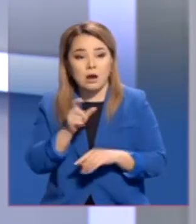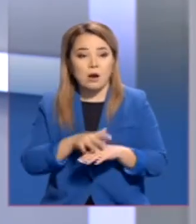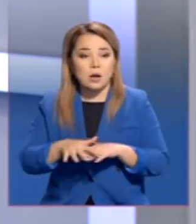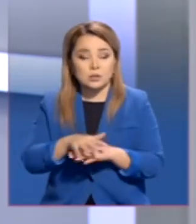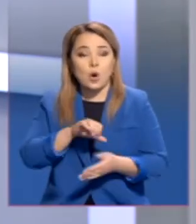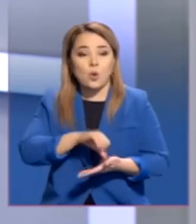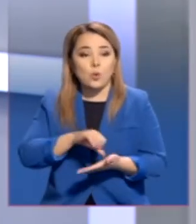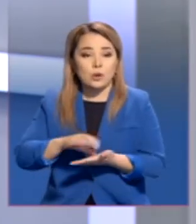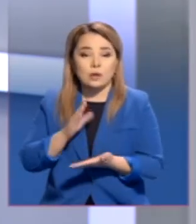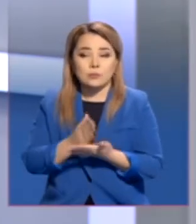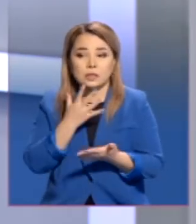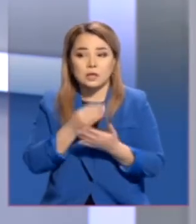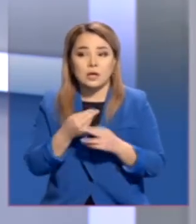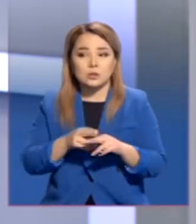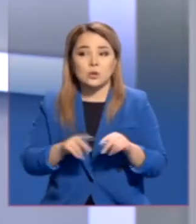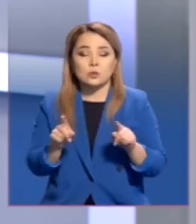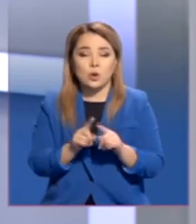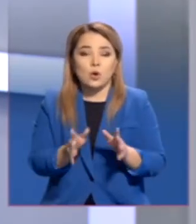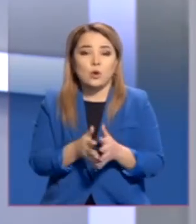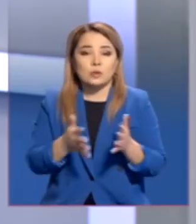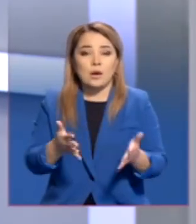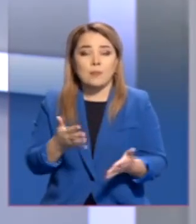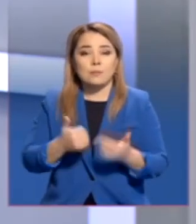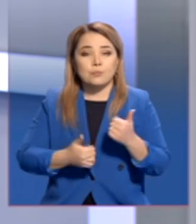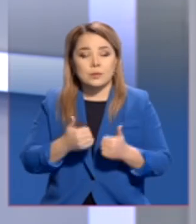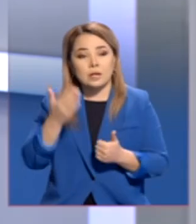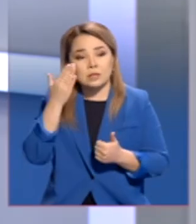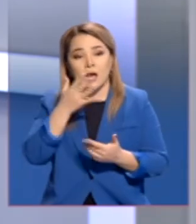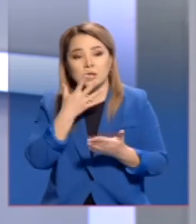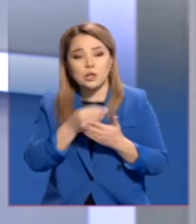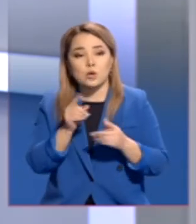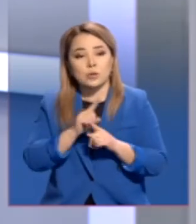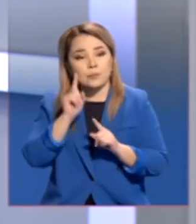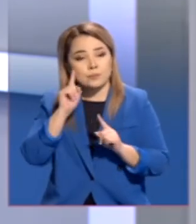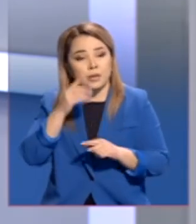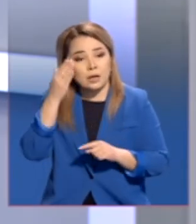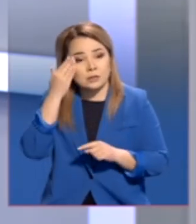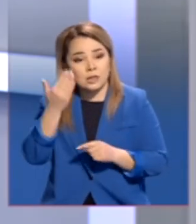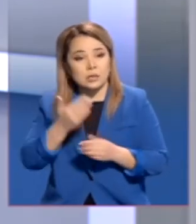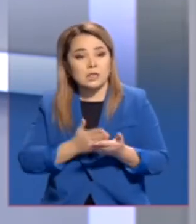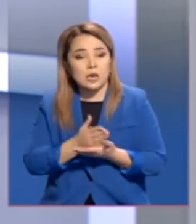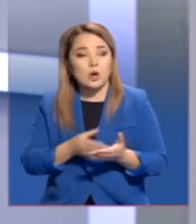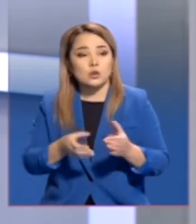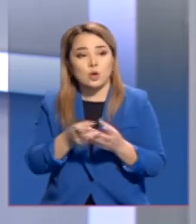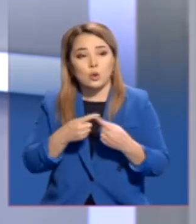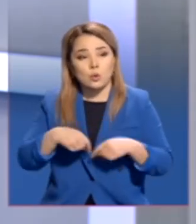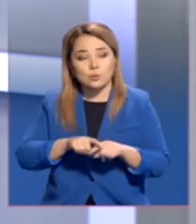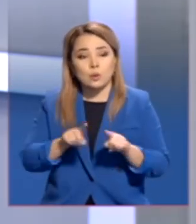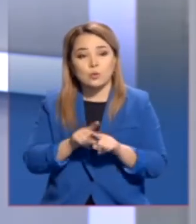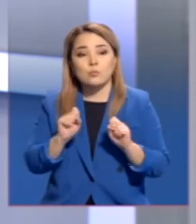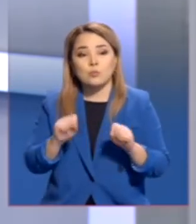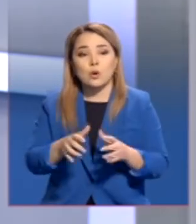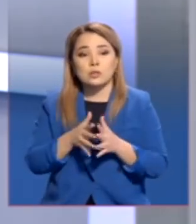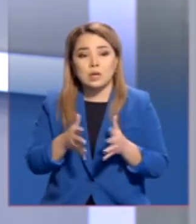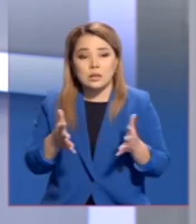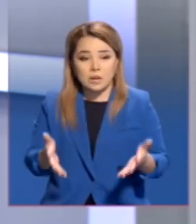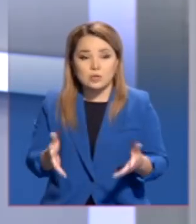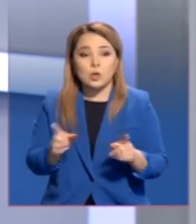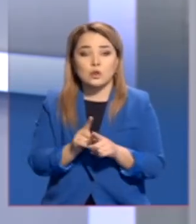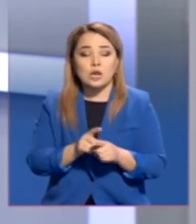халық өкілдері ретінде сол жерде үлкен пікір таластыра алатын әртүрлі саяси ұйымдар мен қоғамдық бірлестіктердің мүмкіндіктерін кеңейтіп,